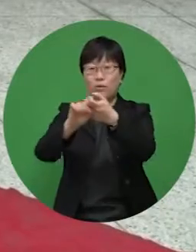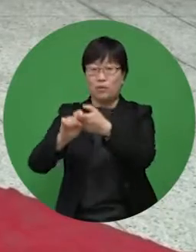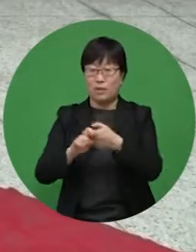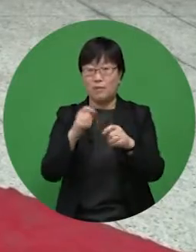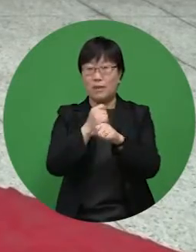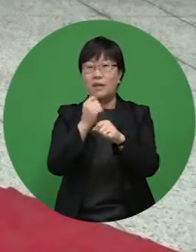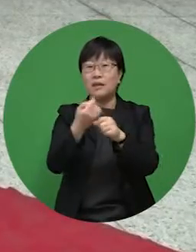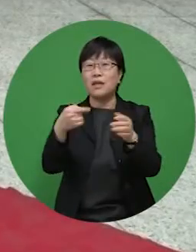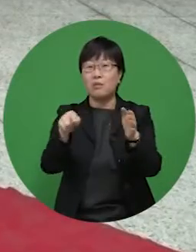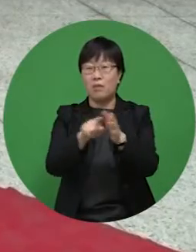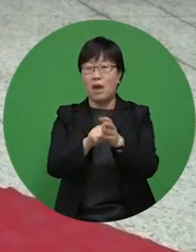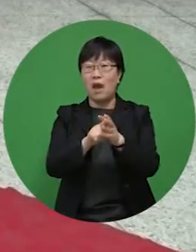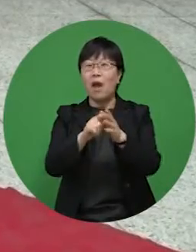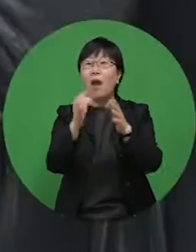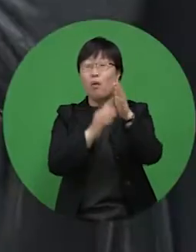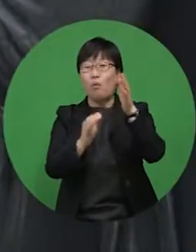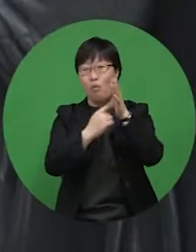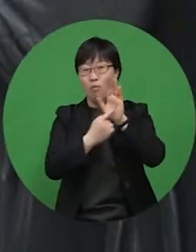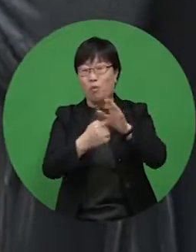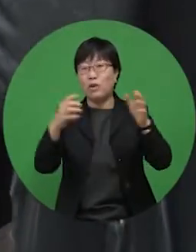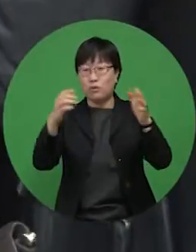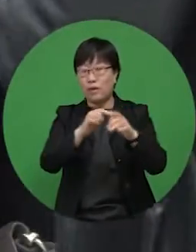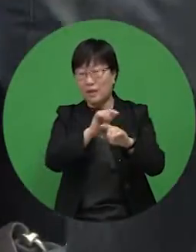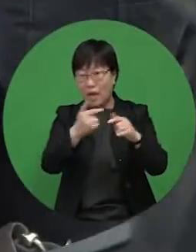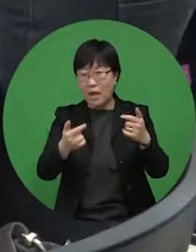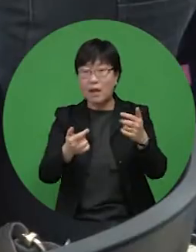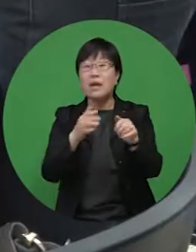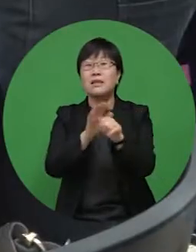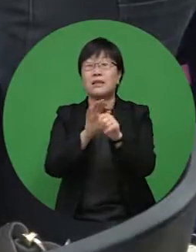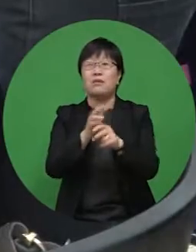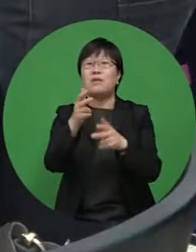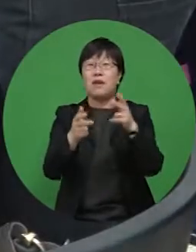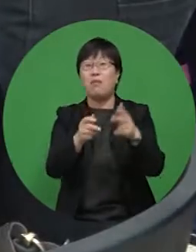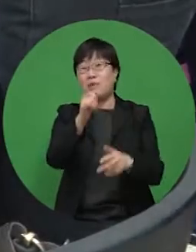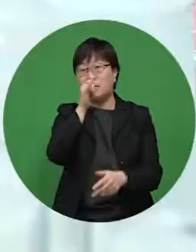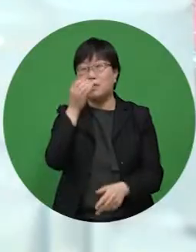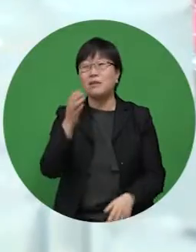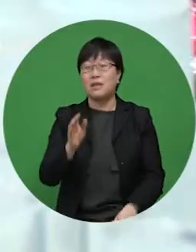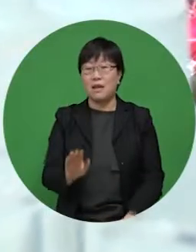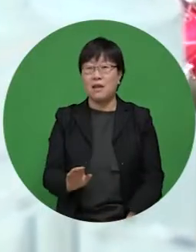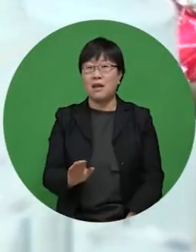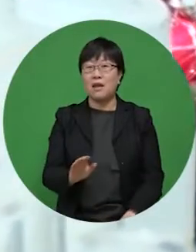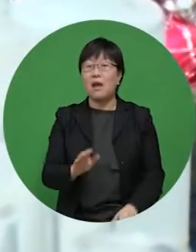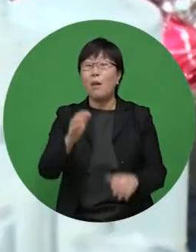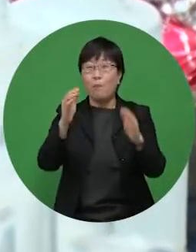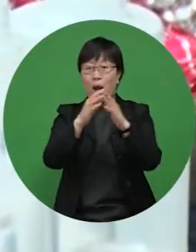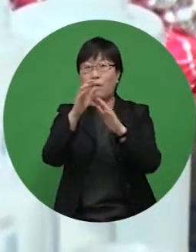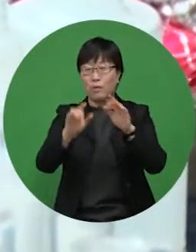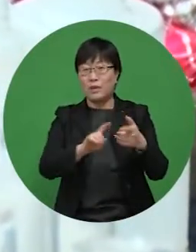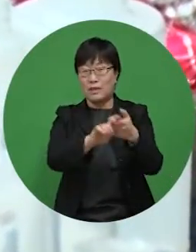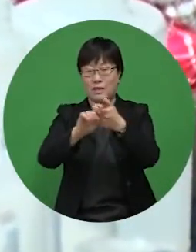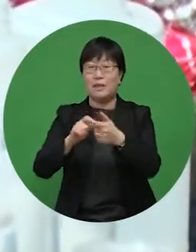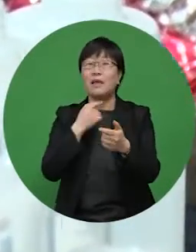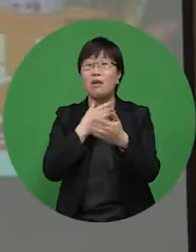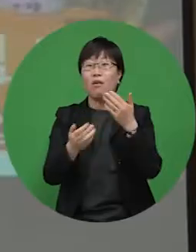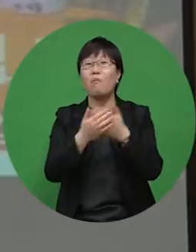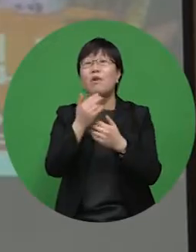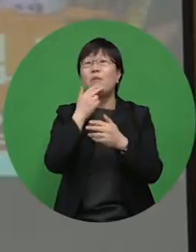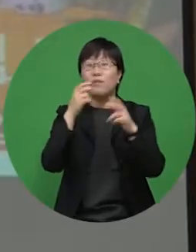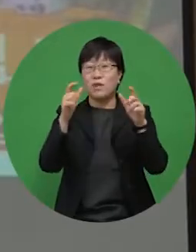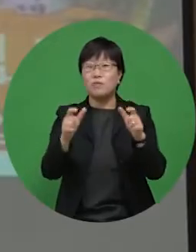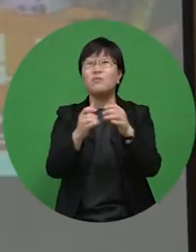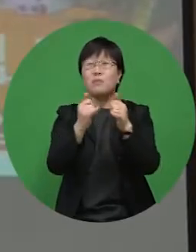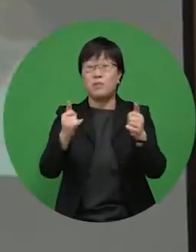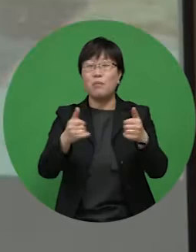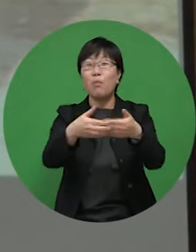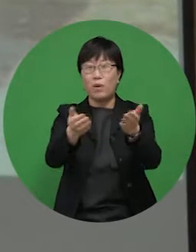공동체 조성을 위해 공모를 통한 다양한 지원 사업을 펼치는데요. 마을 공동체 사업 경험이 없는 주민